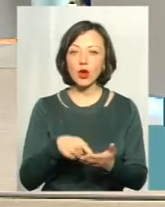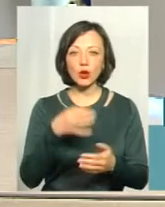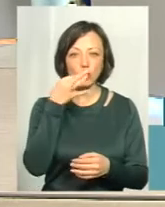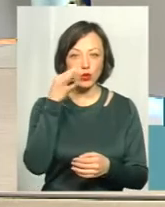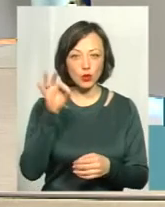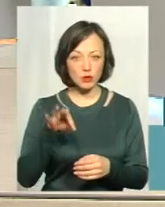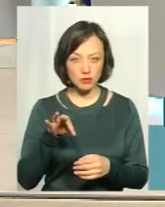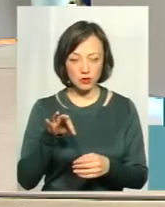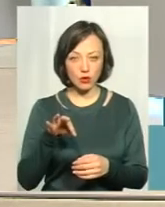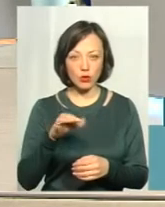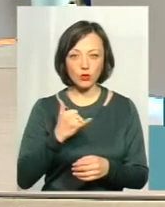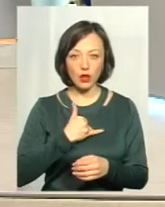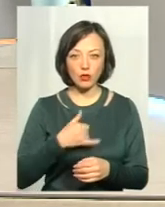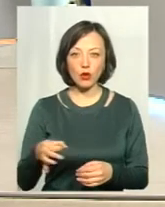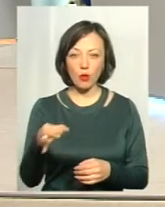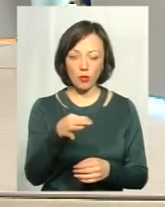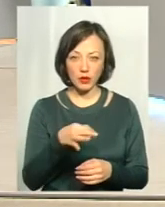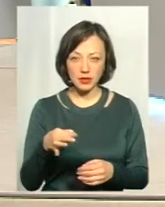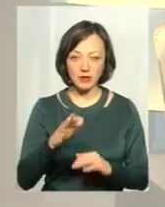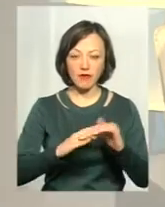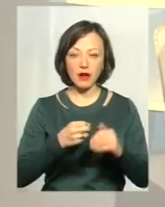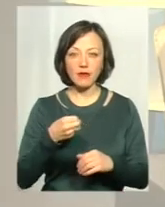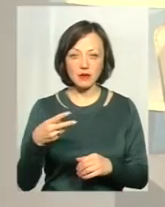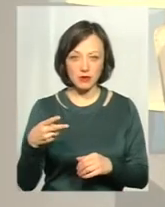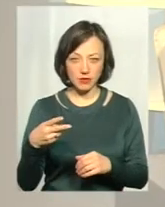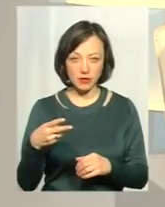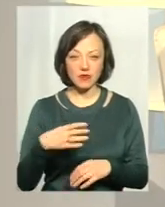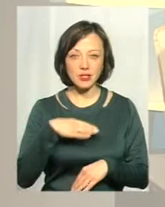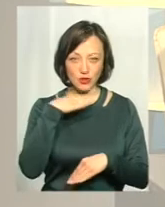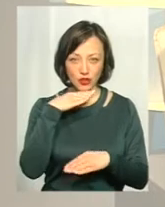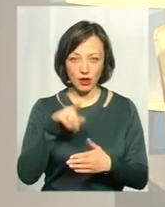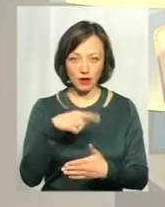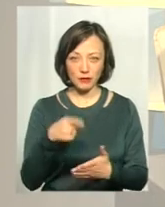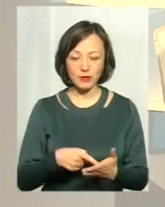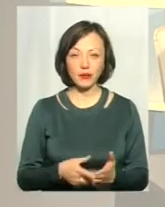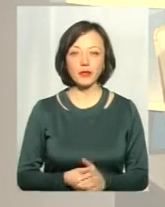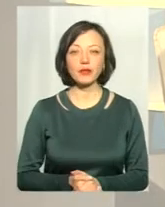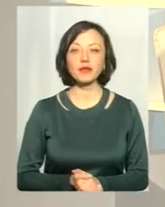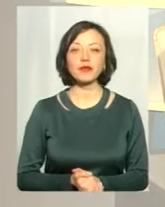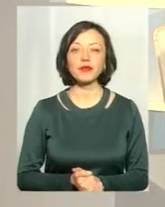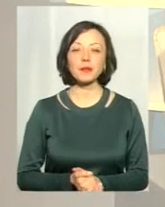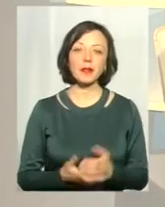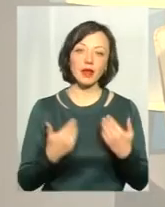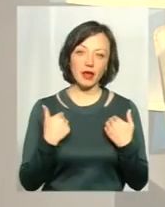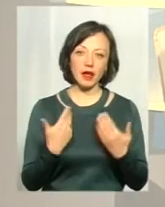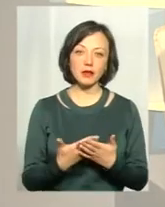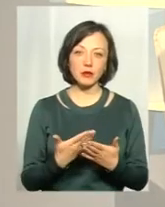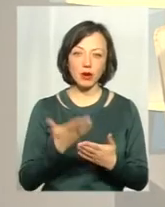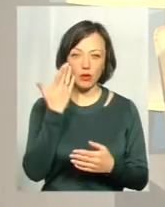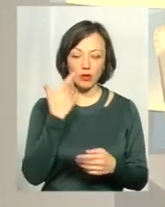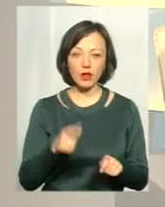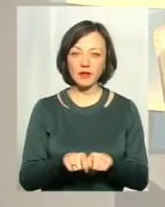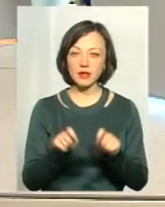досвіду в нашій області і фахівців вистачає? Я, наприклад, коли